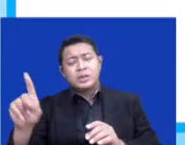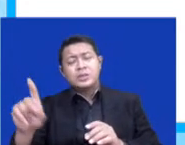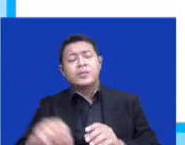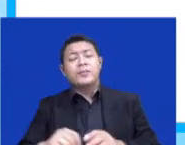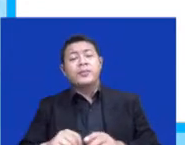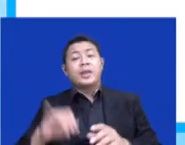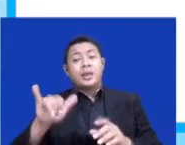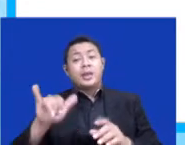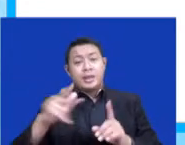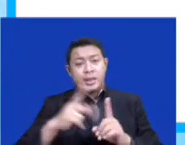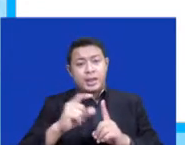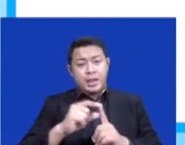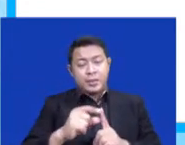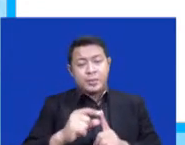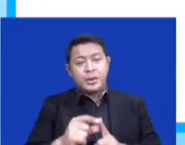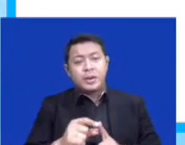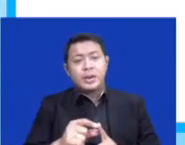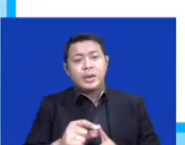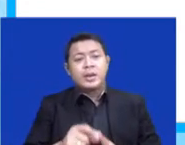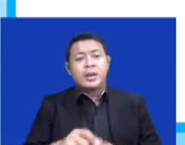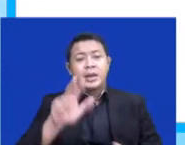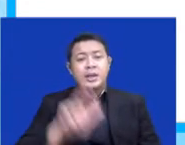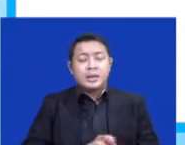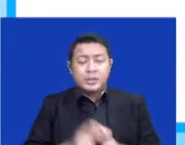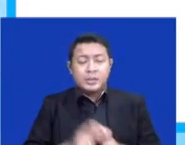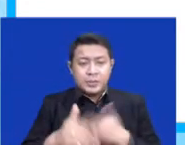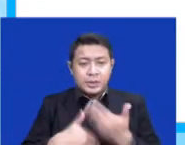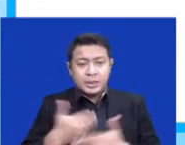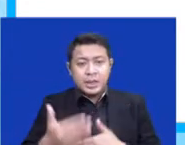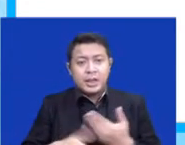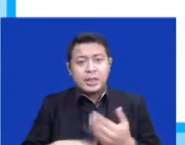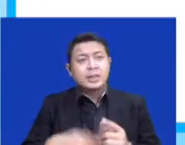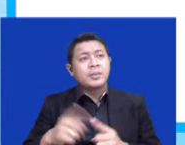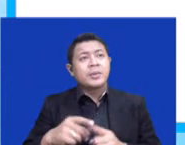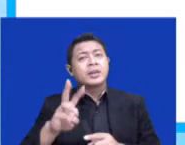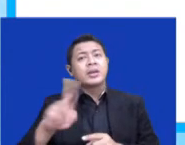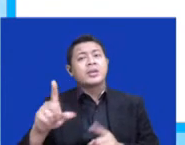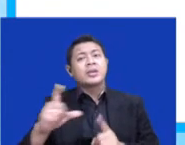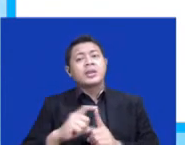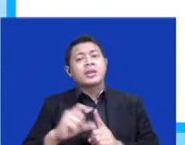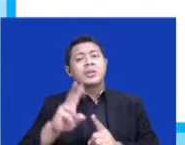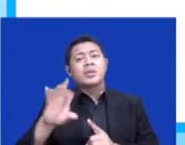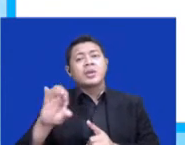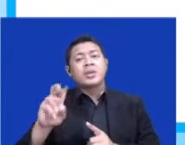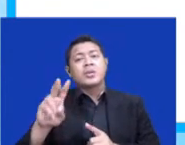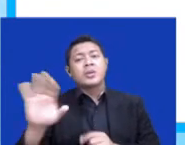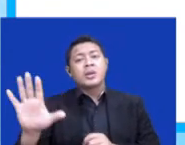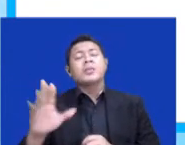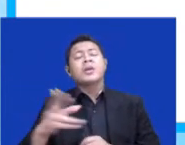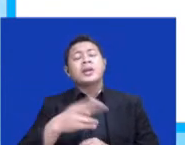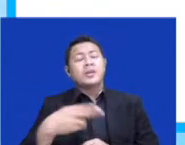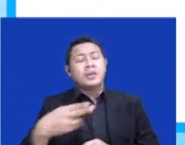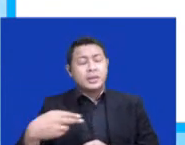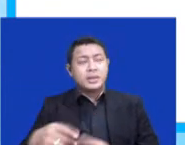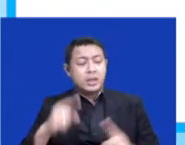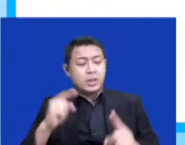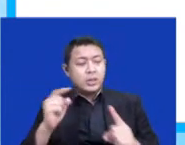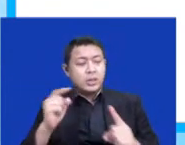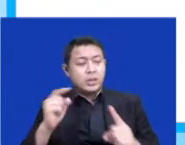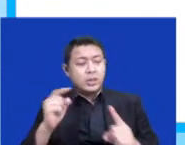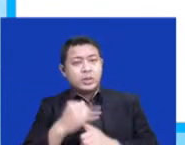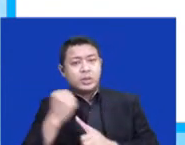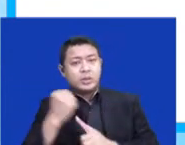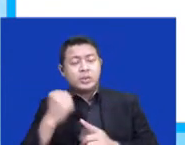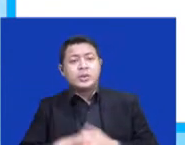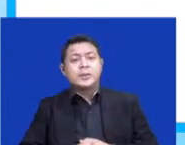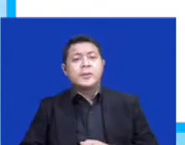administratif kontraktual resmi berjalan hingga 31 Desember 2025 di Indonesia dengan tujuan sebagai berikut. Ada